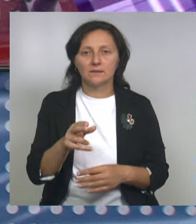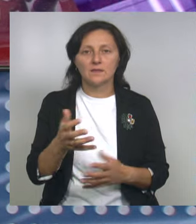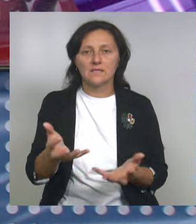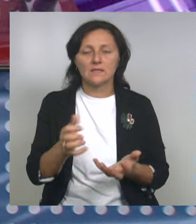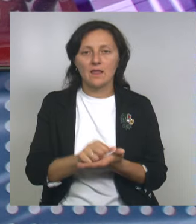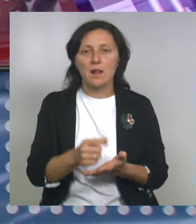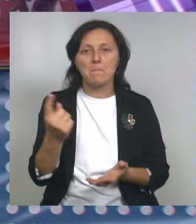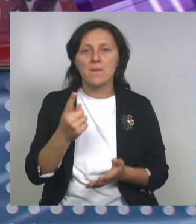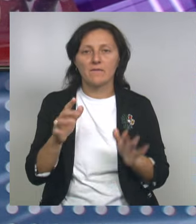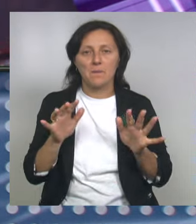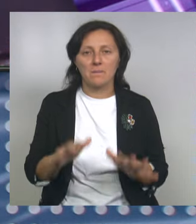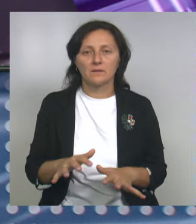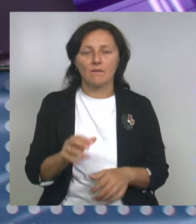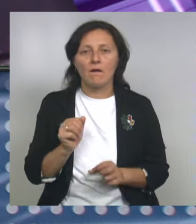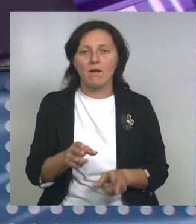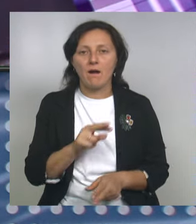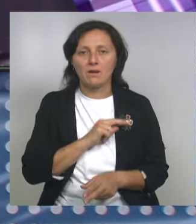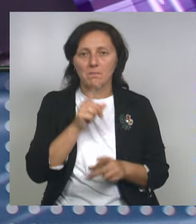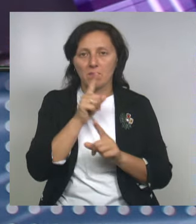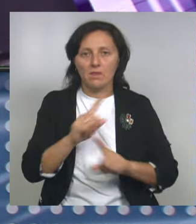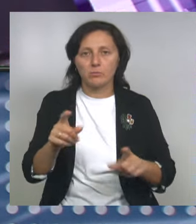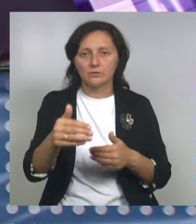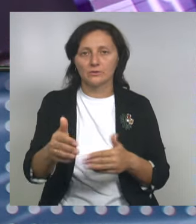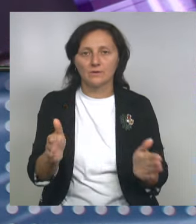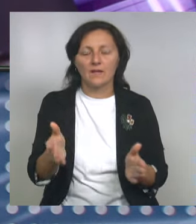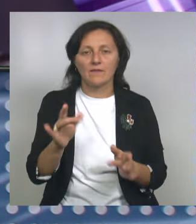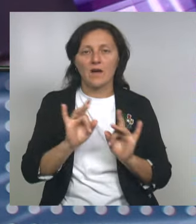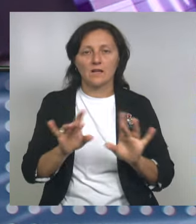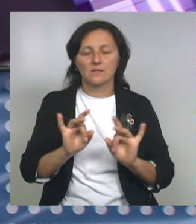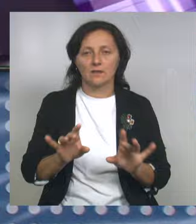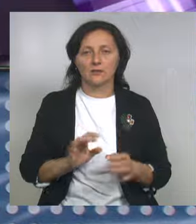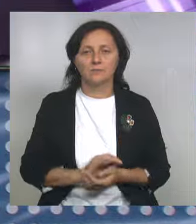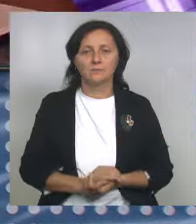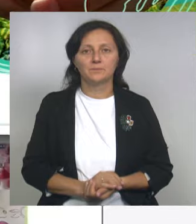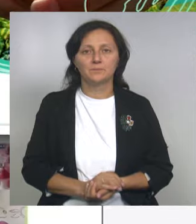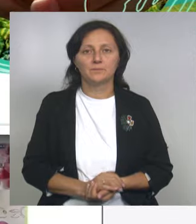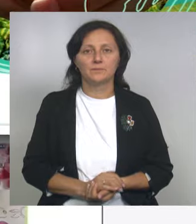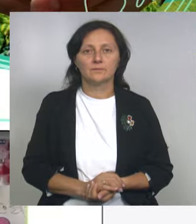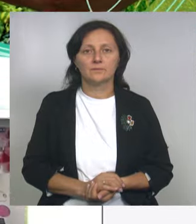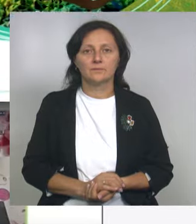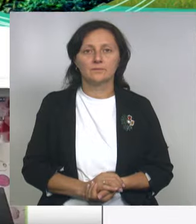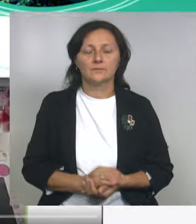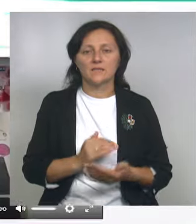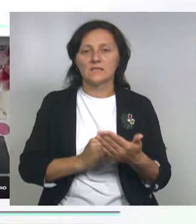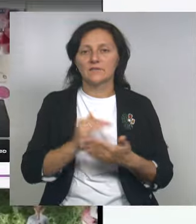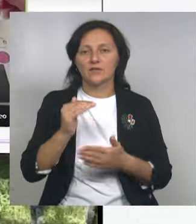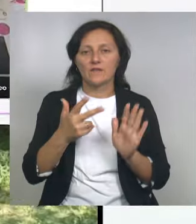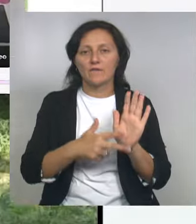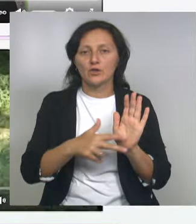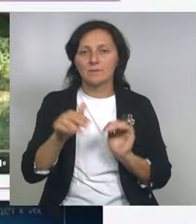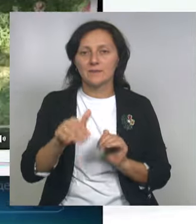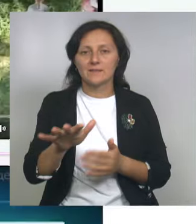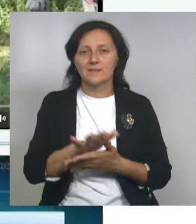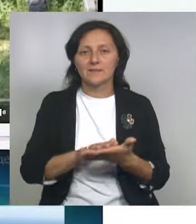проектной номинации. Как работает необычная установка, ребята рассказали Татьяне Куликовой. Свыше 80 тысяч заявок